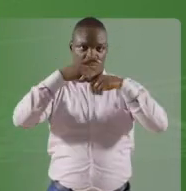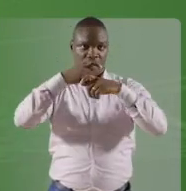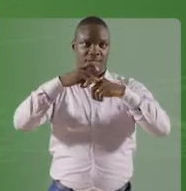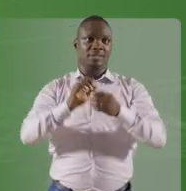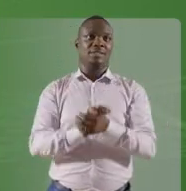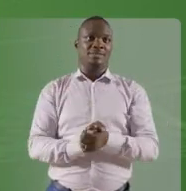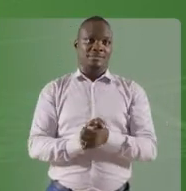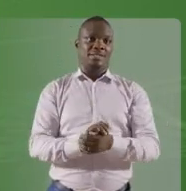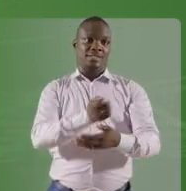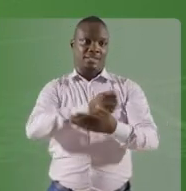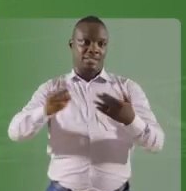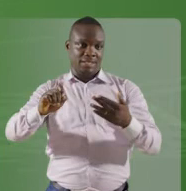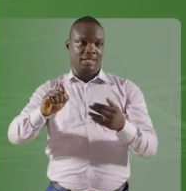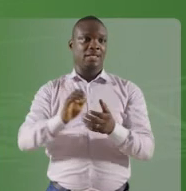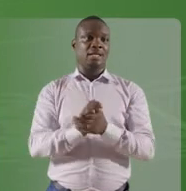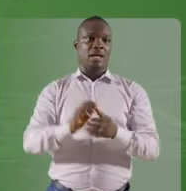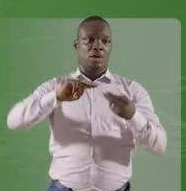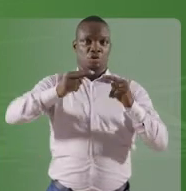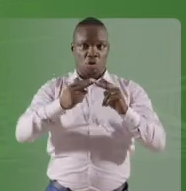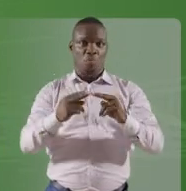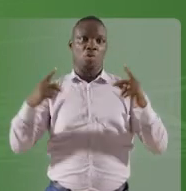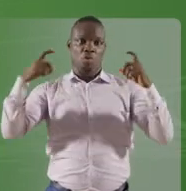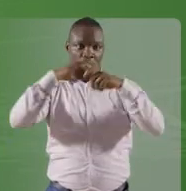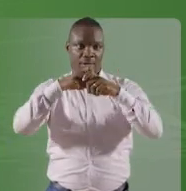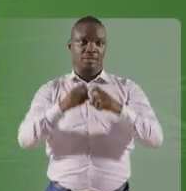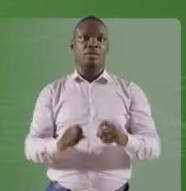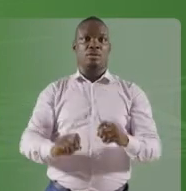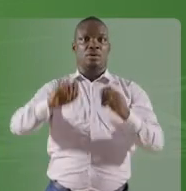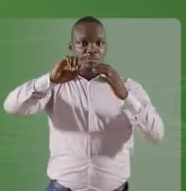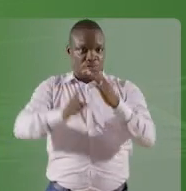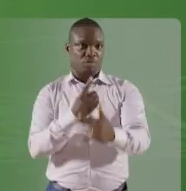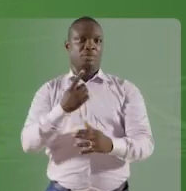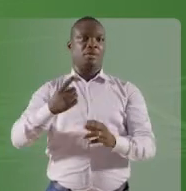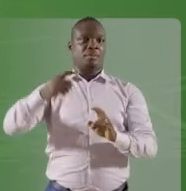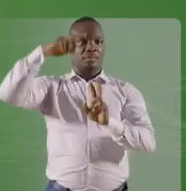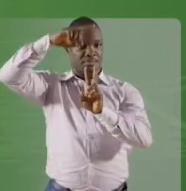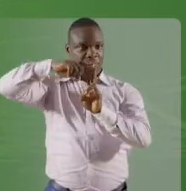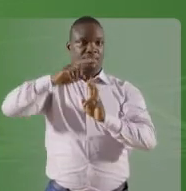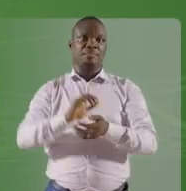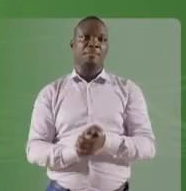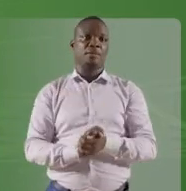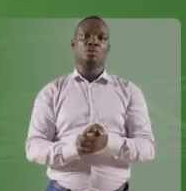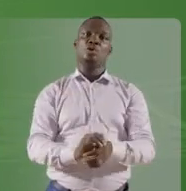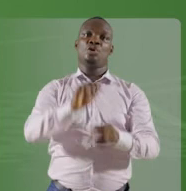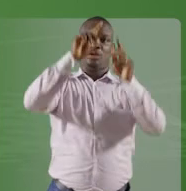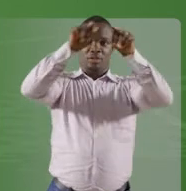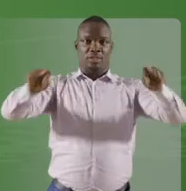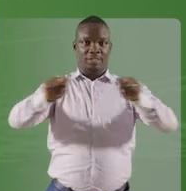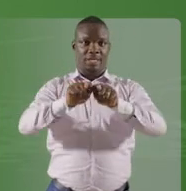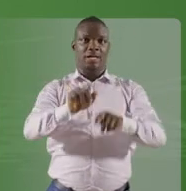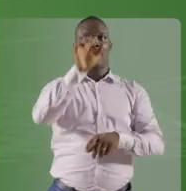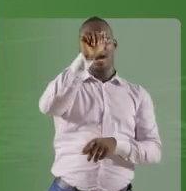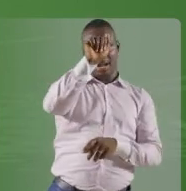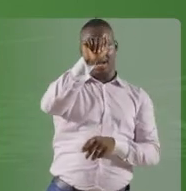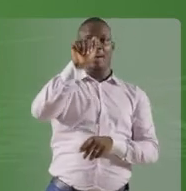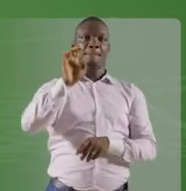réel B multiplié par I. Ainsi donc, le triangle ABC étant rectangle